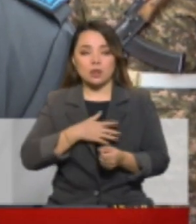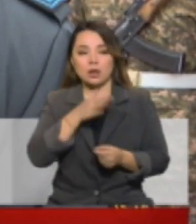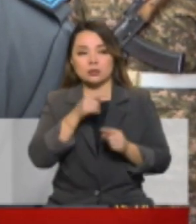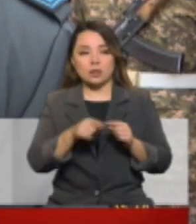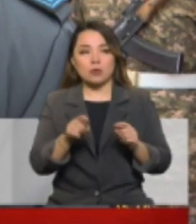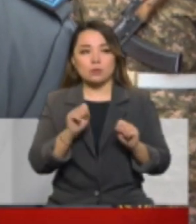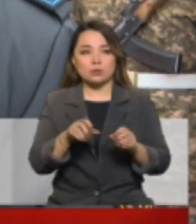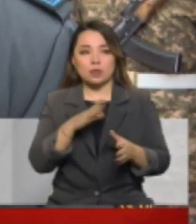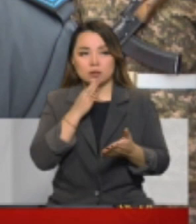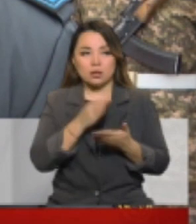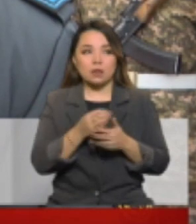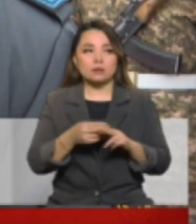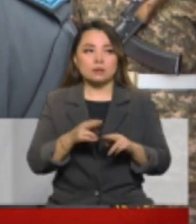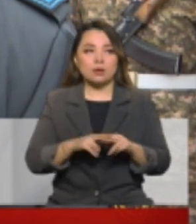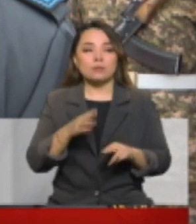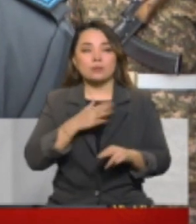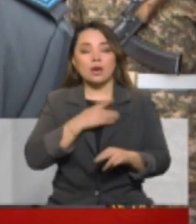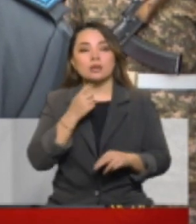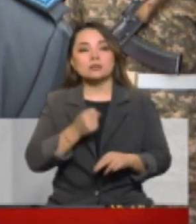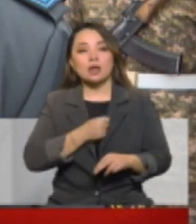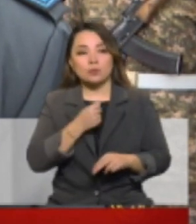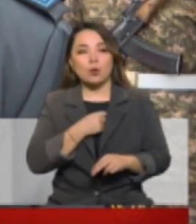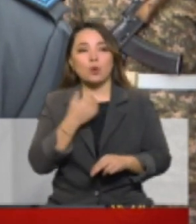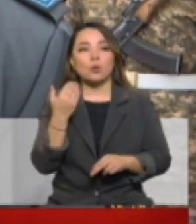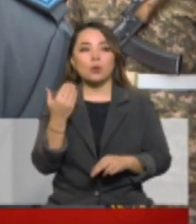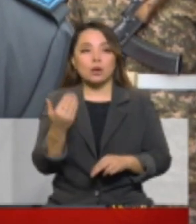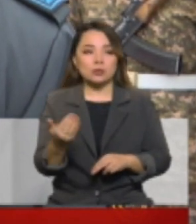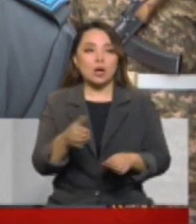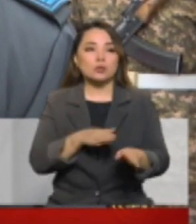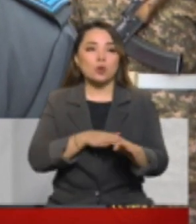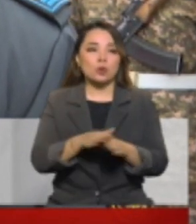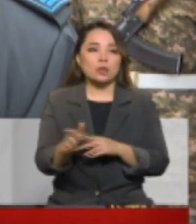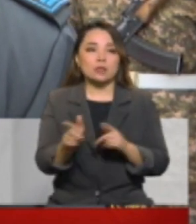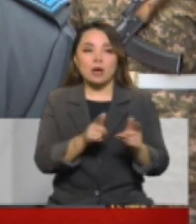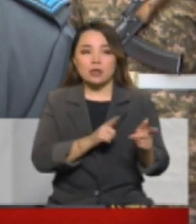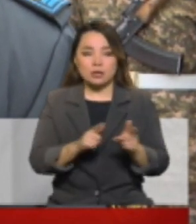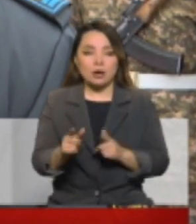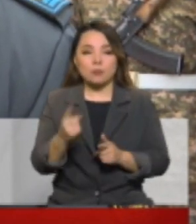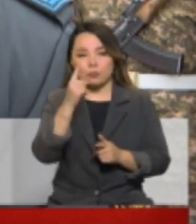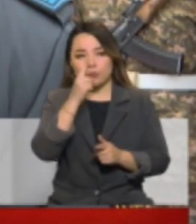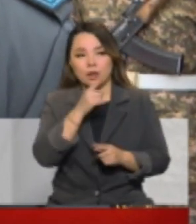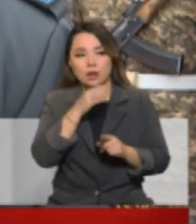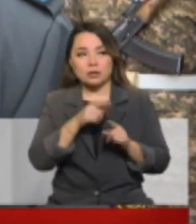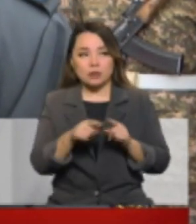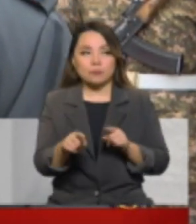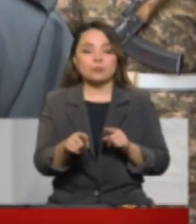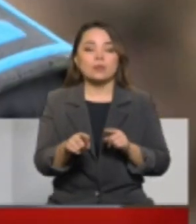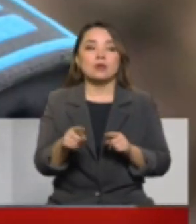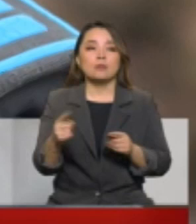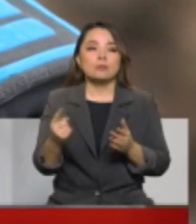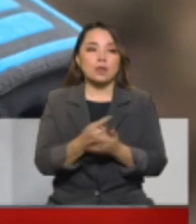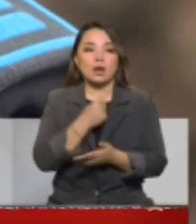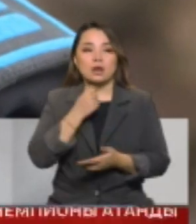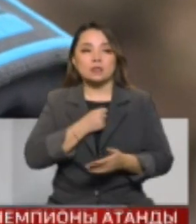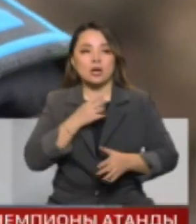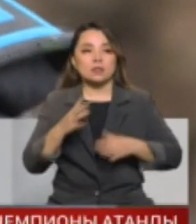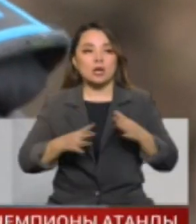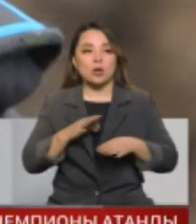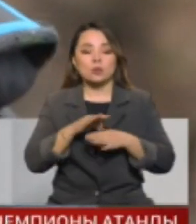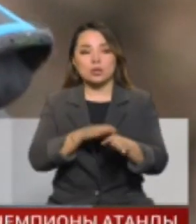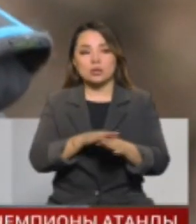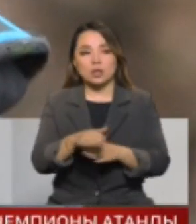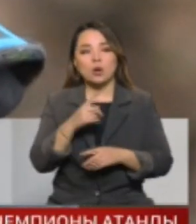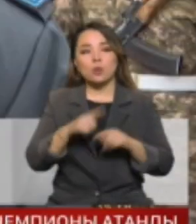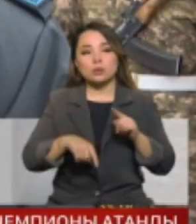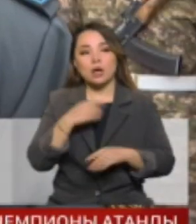болады. Бірақтан біздің сарбаздар оған толық дайын. Бір ай бойы алғашқы әскери дайындықтан өтіп,